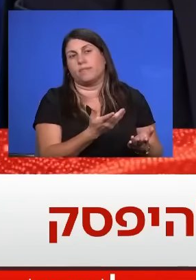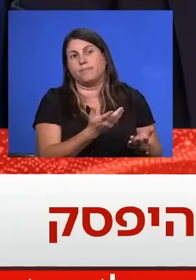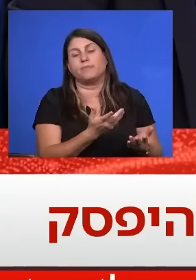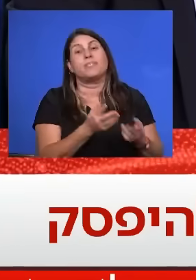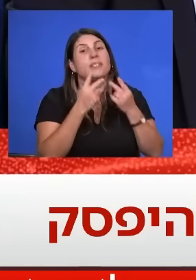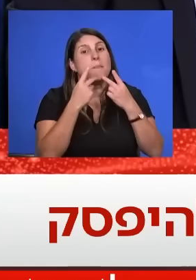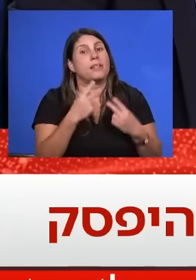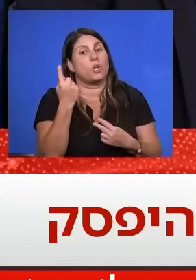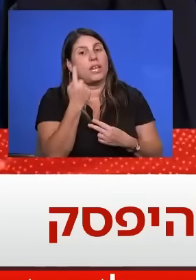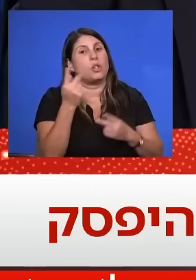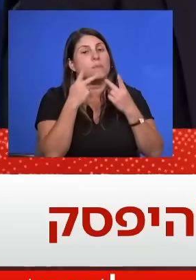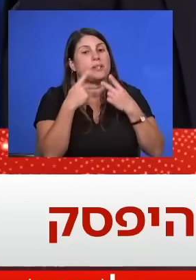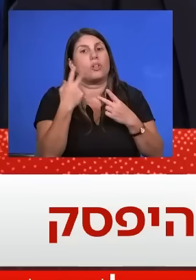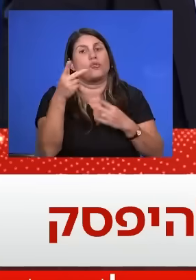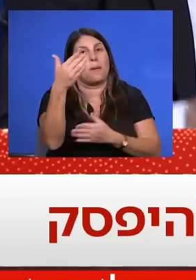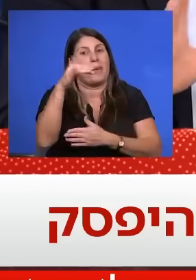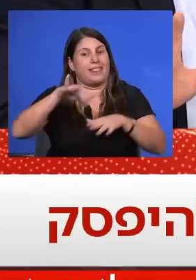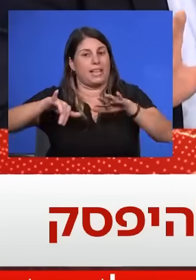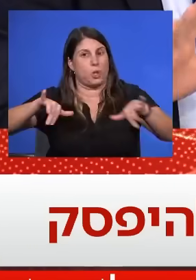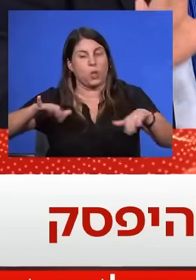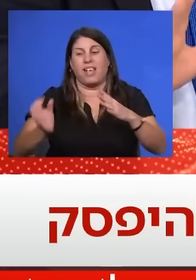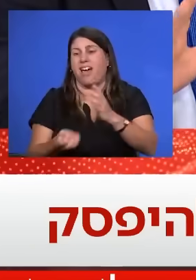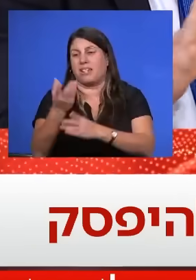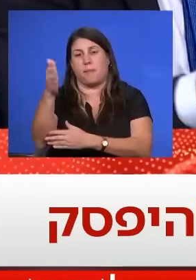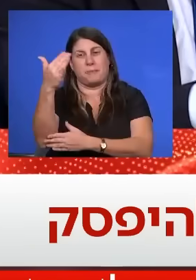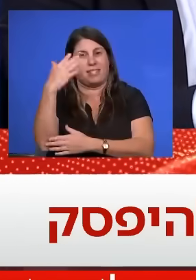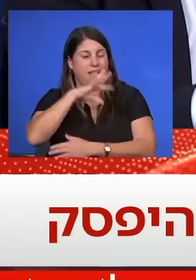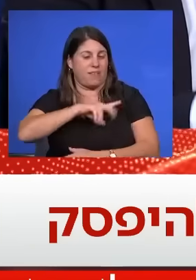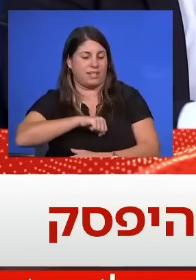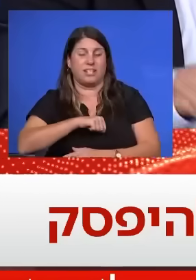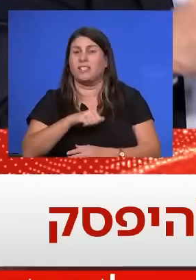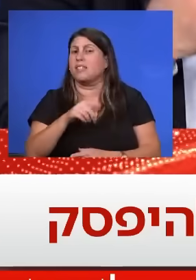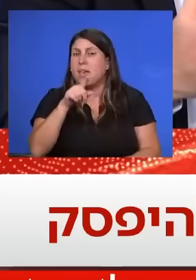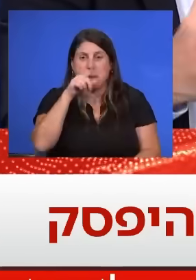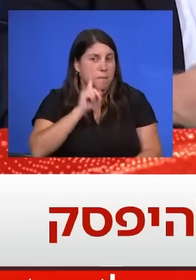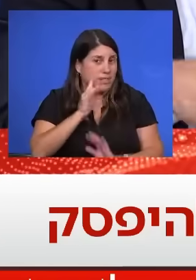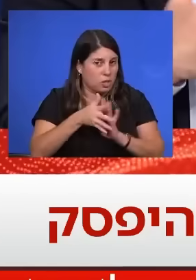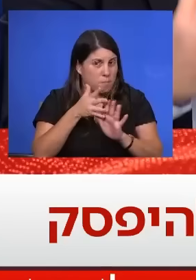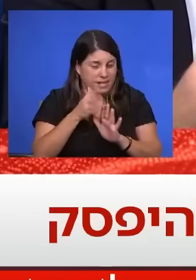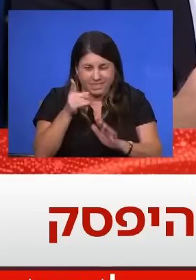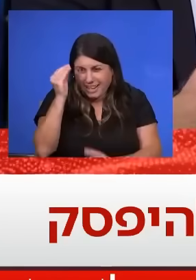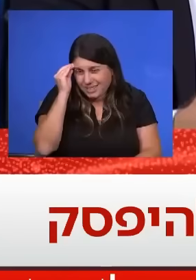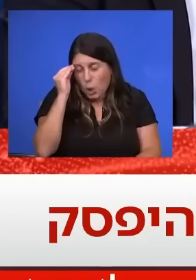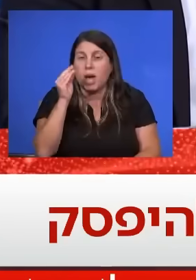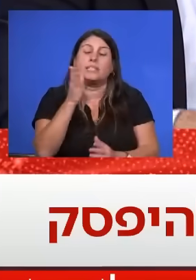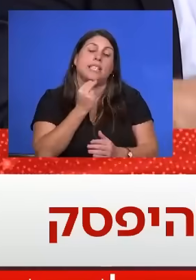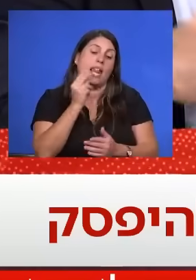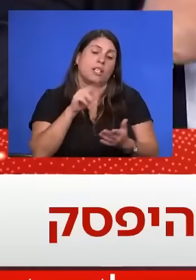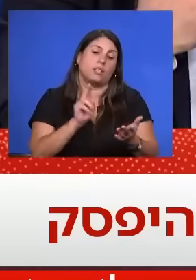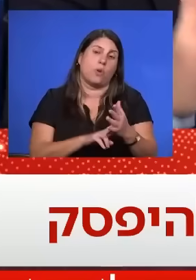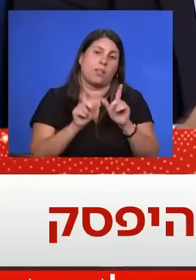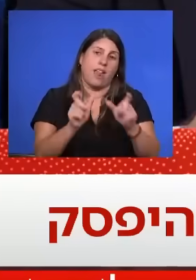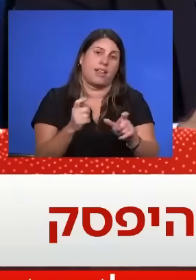שתי מדינות, פתרון הקמת המדינה הפלסטינית. ביידן אומר, צריך לזכור, לא אמרנו את זה עד עכשיו, הוא אומר לישראל יש את הזכות להגן על עצמה, חמאס צריך